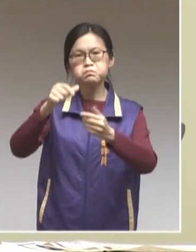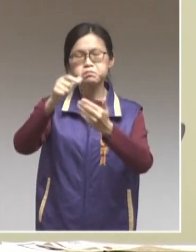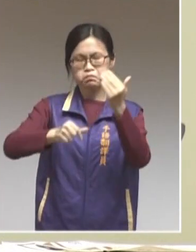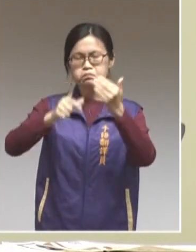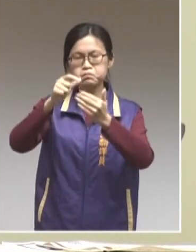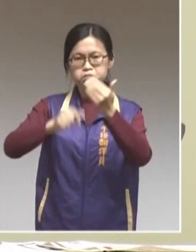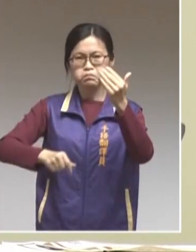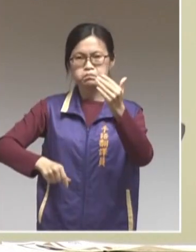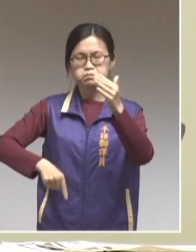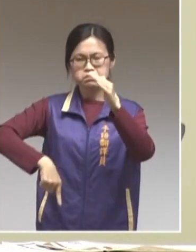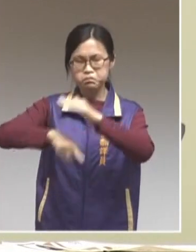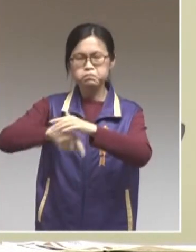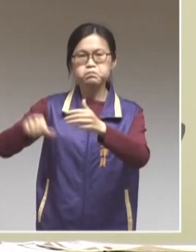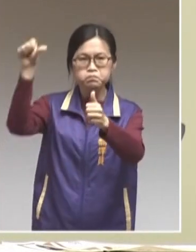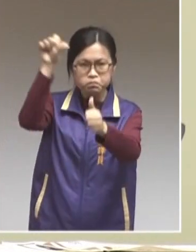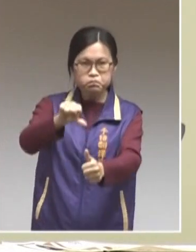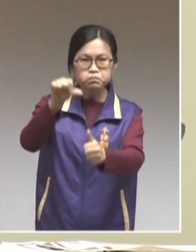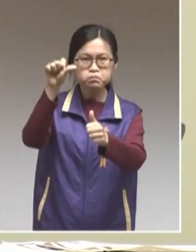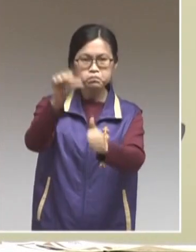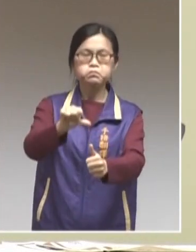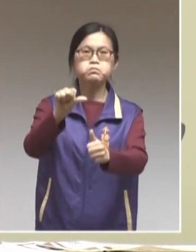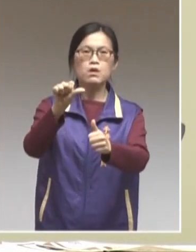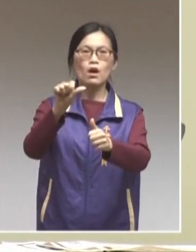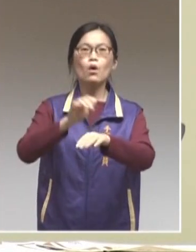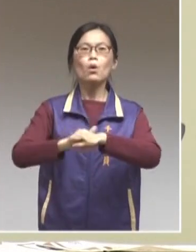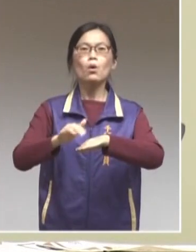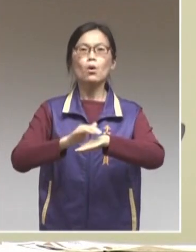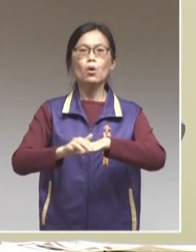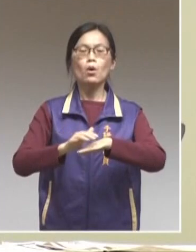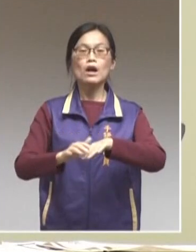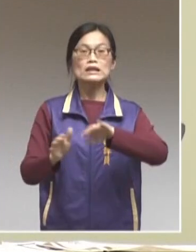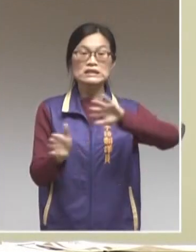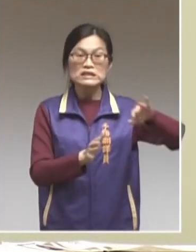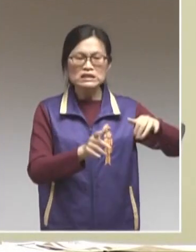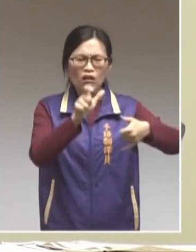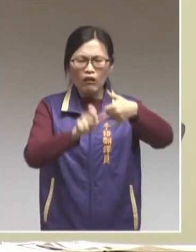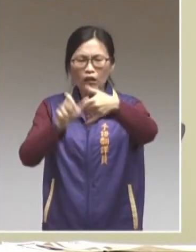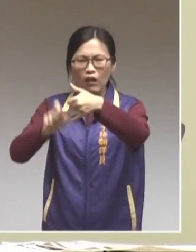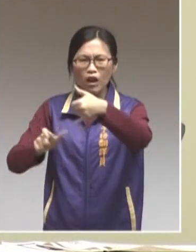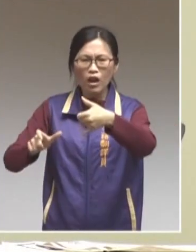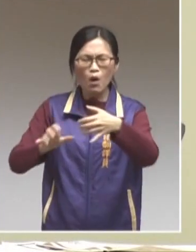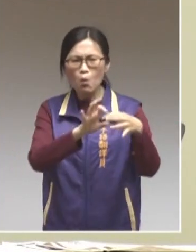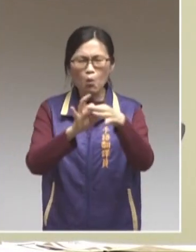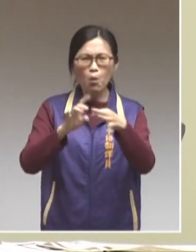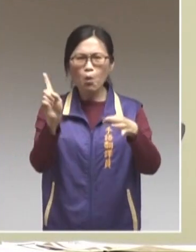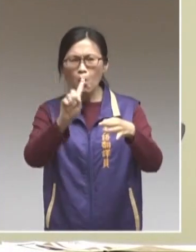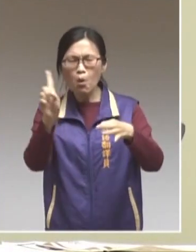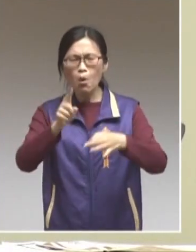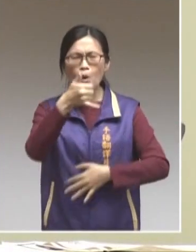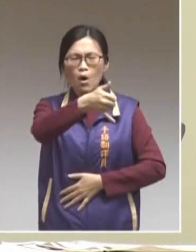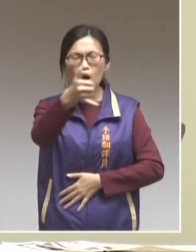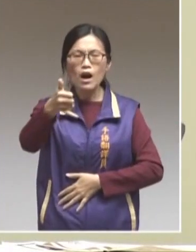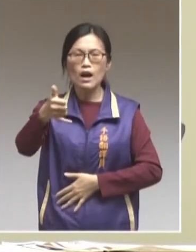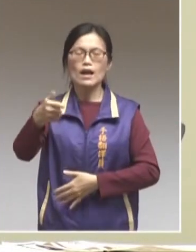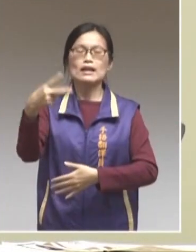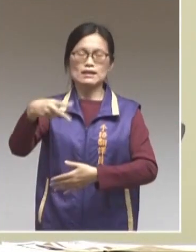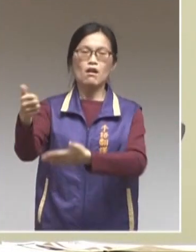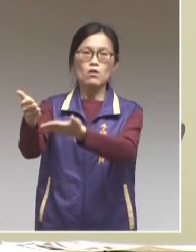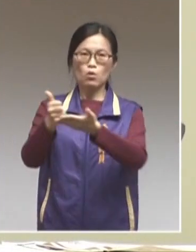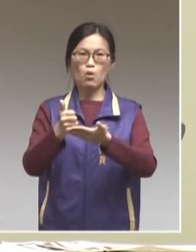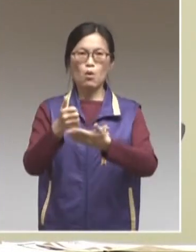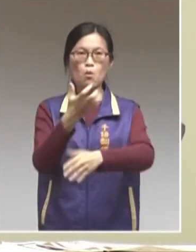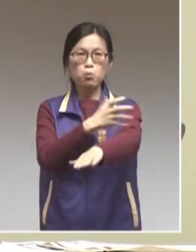做处理，那其他详细的各个个案之间的关系跟足迹，那我请潘基正来